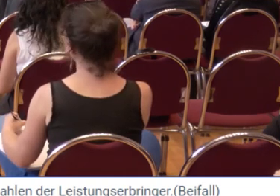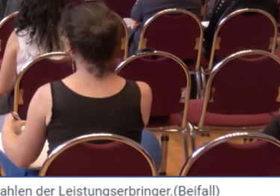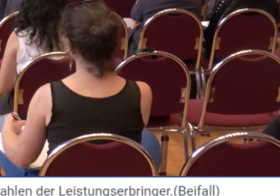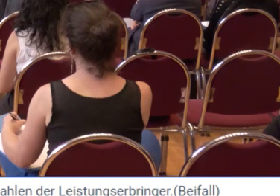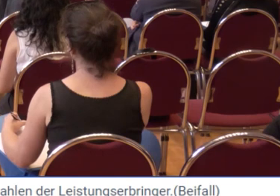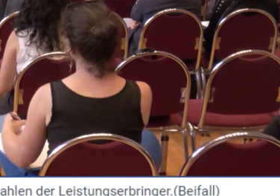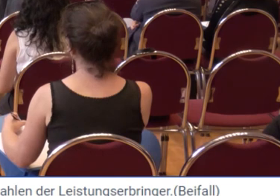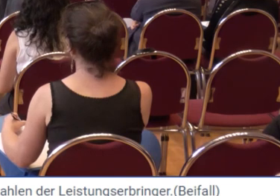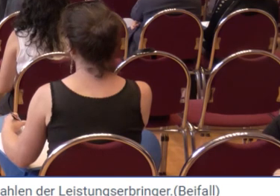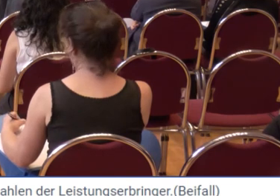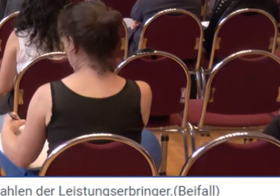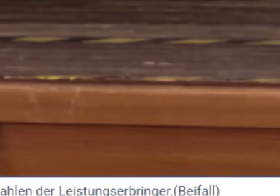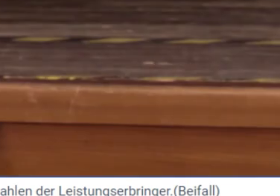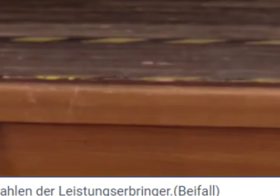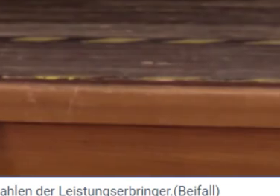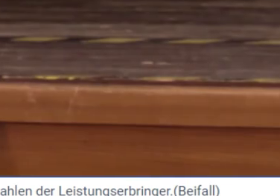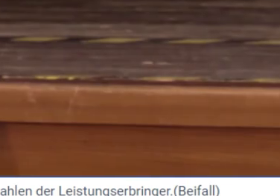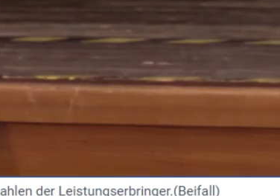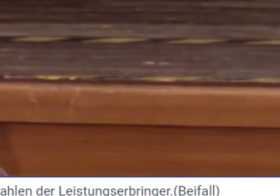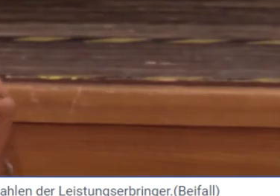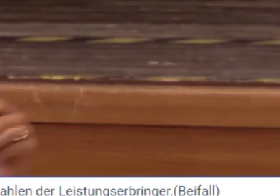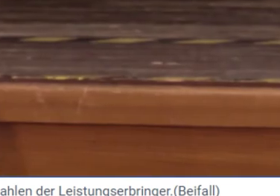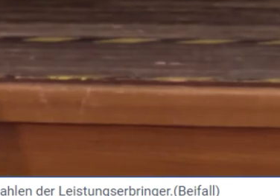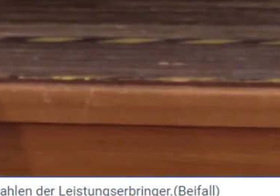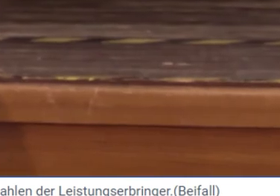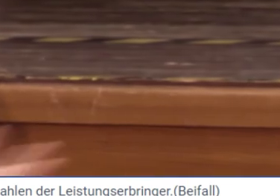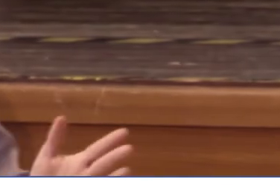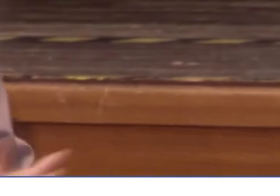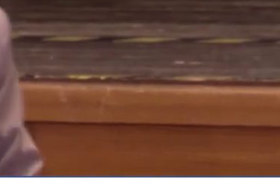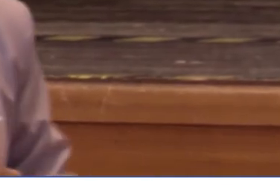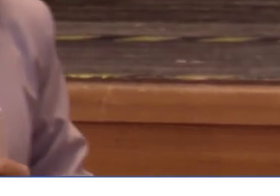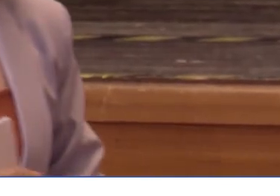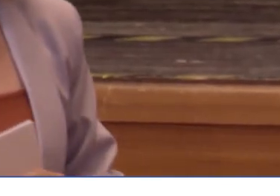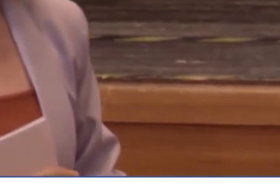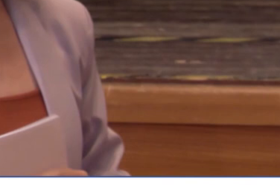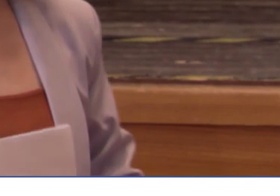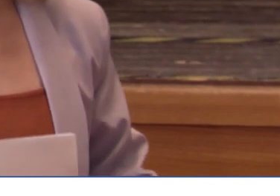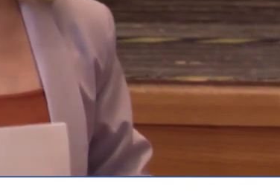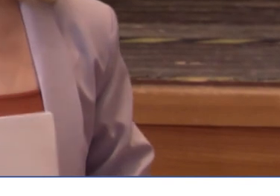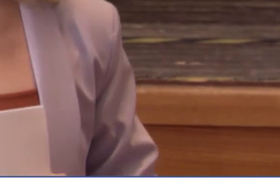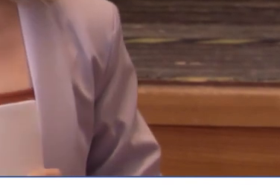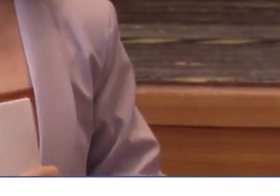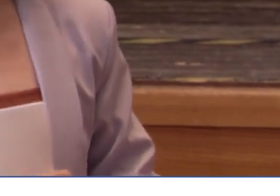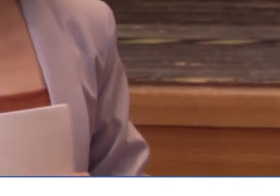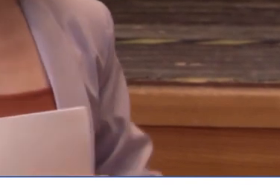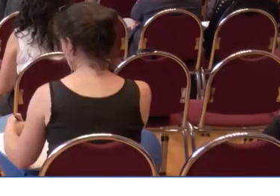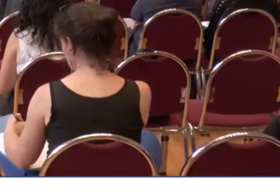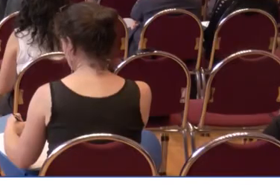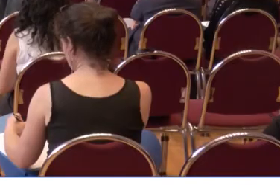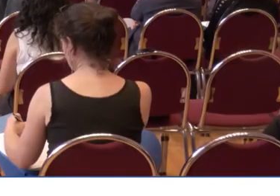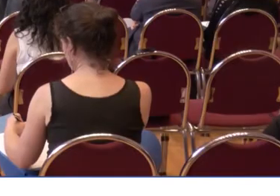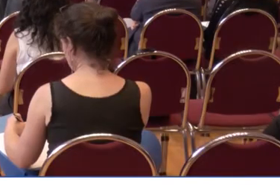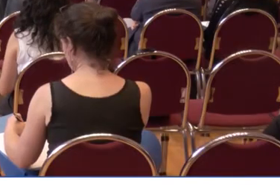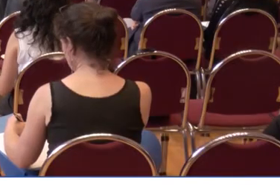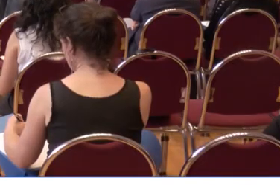vielleicht haben sie jetzt gerade schon mal konkrete Fragen zu dem was sie gerade von Frau Hoffmann gehört haben ja